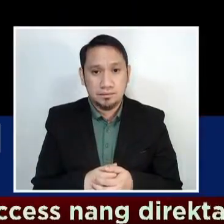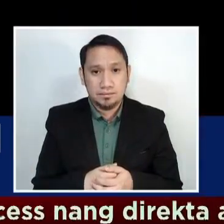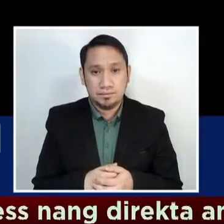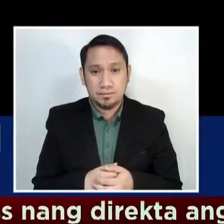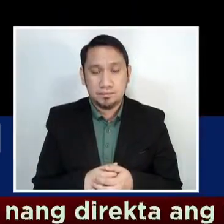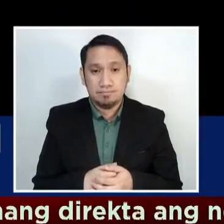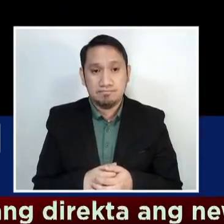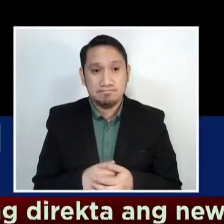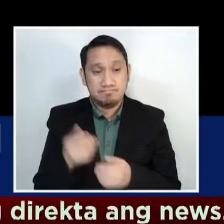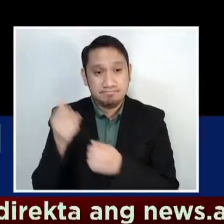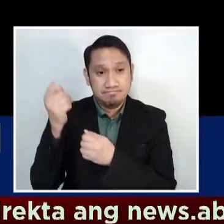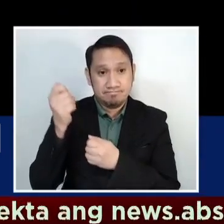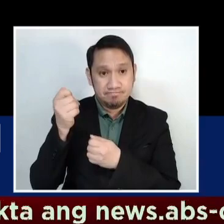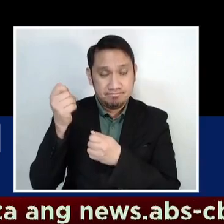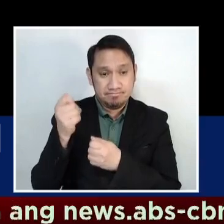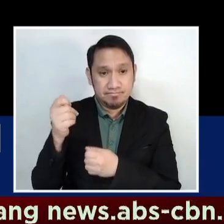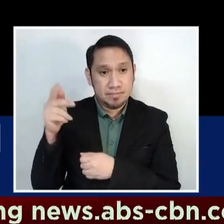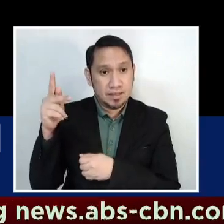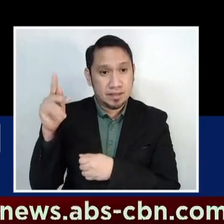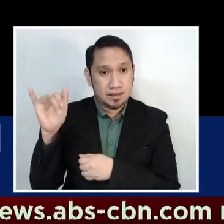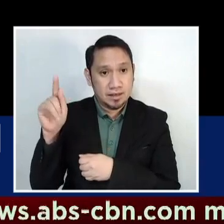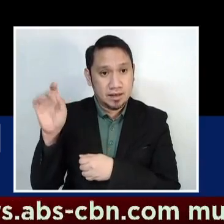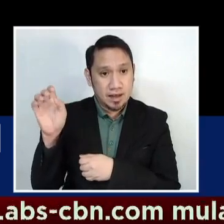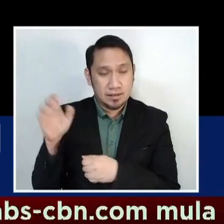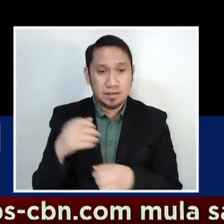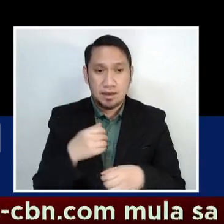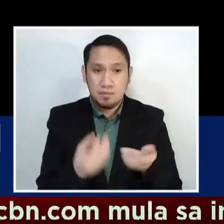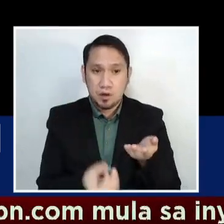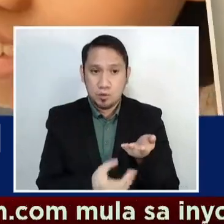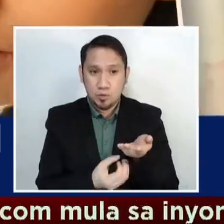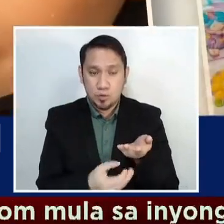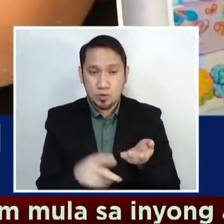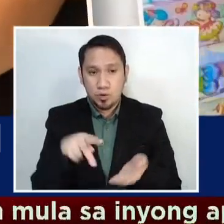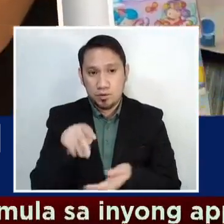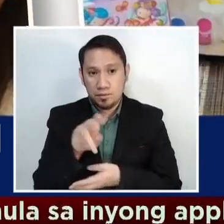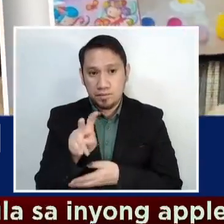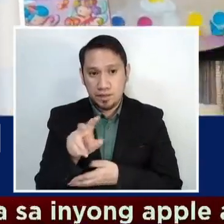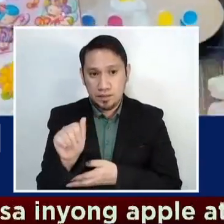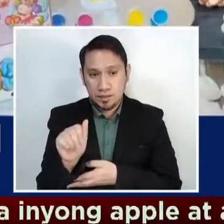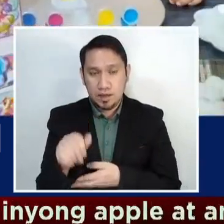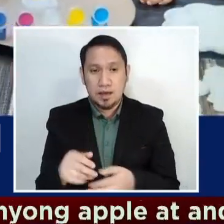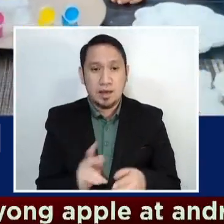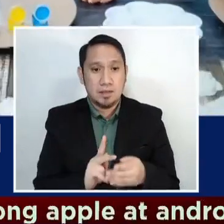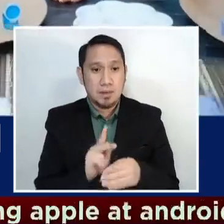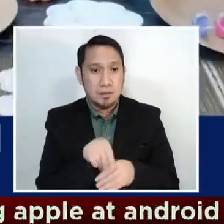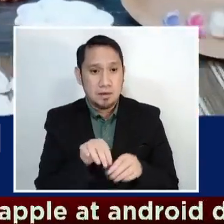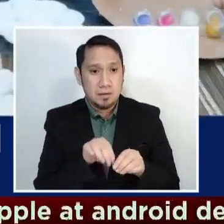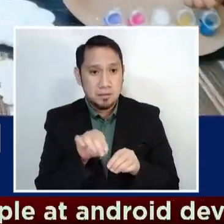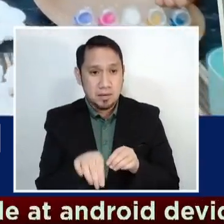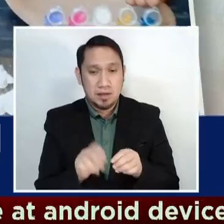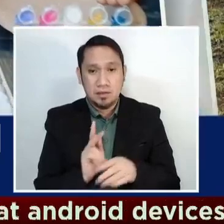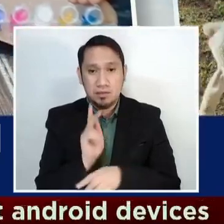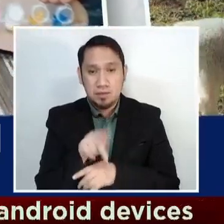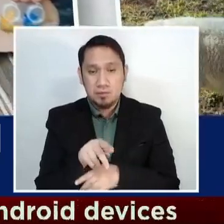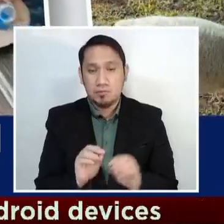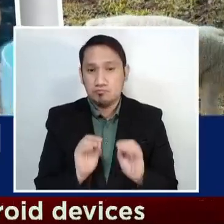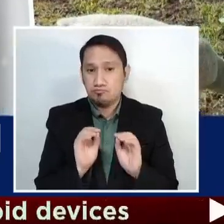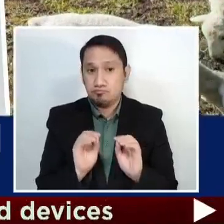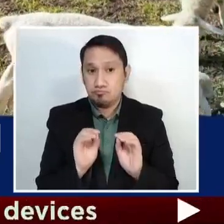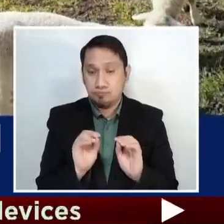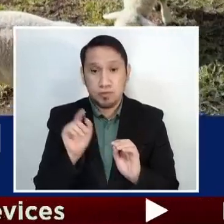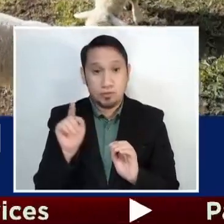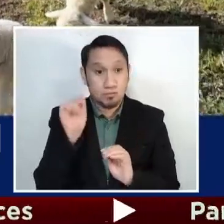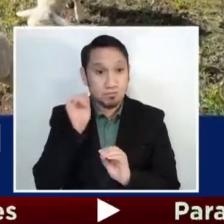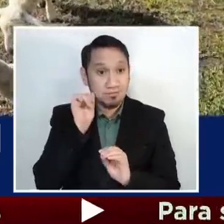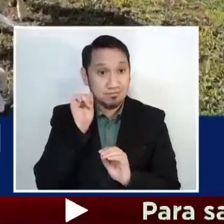flying, paggawa ng pizza at pagtatanim ng halaman. Ilan lamang sa mga tinuturo ni Michelle Alingarog sa kanyang